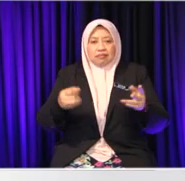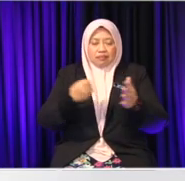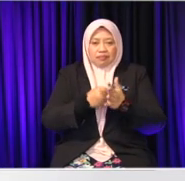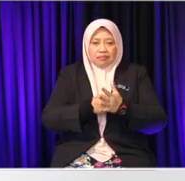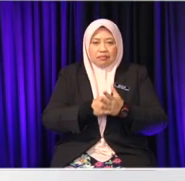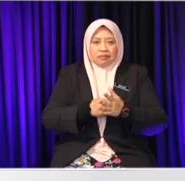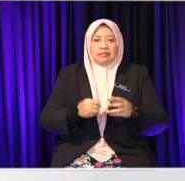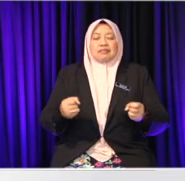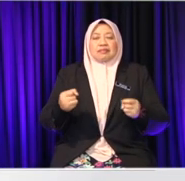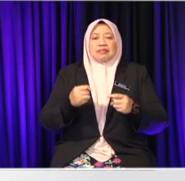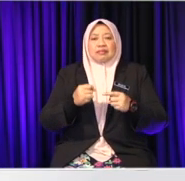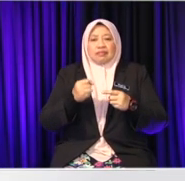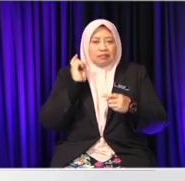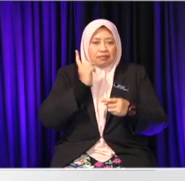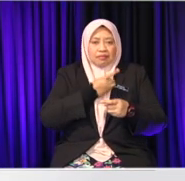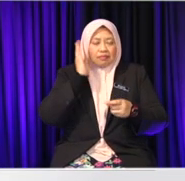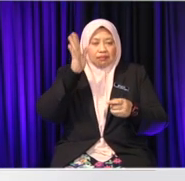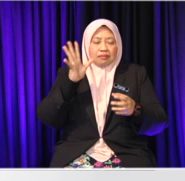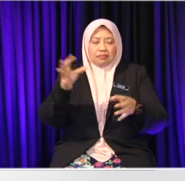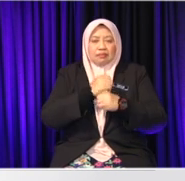gantian bagasi tersebut